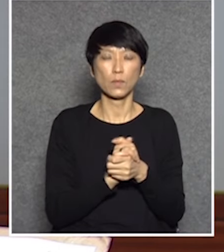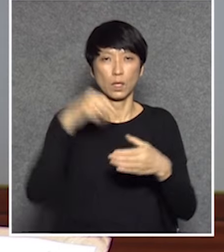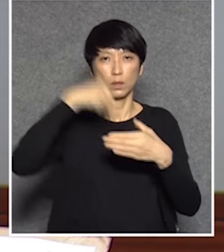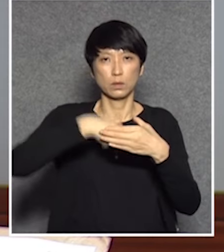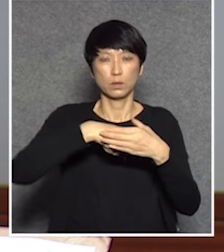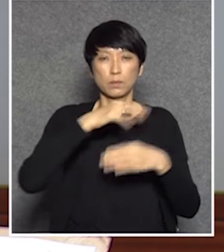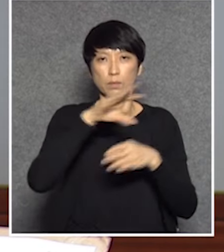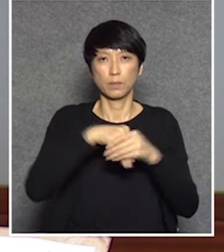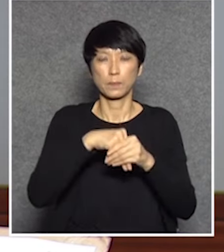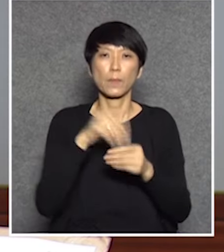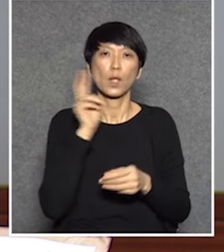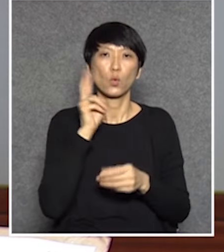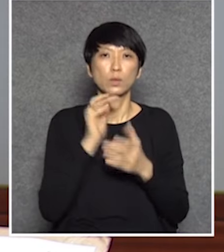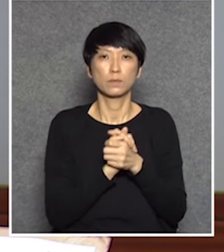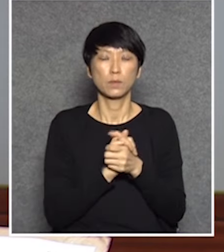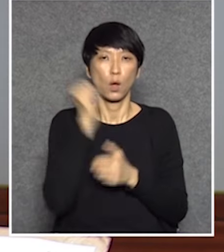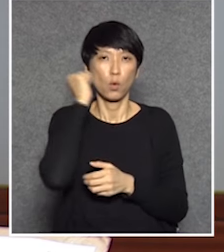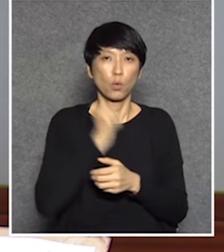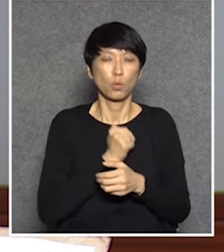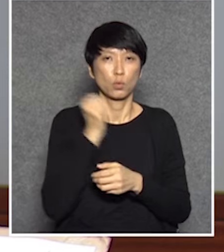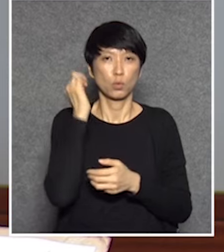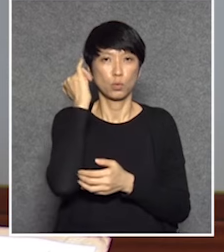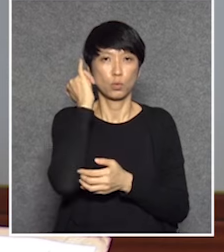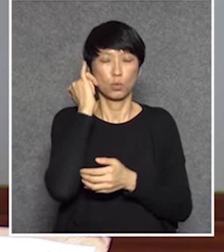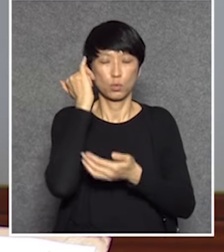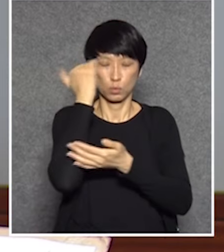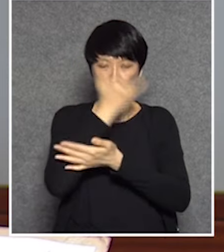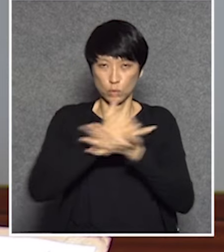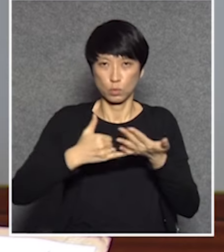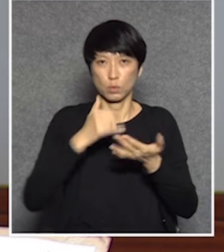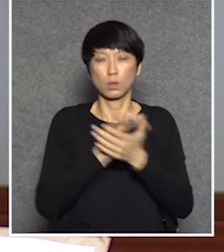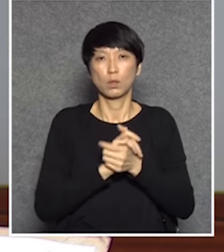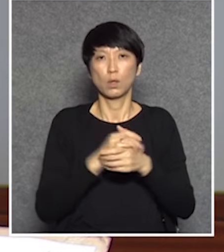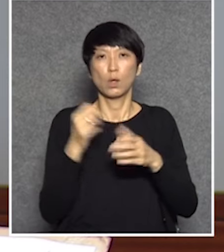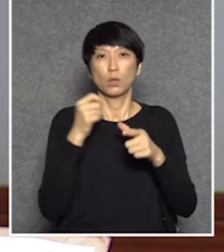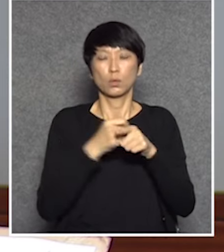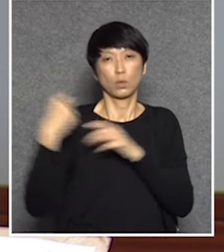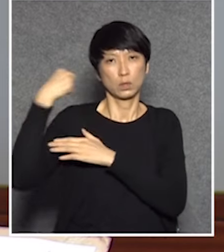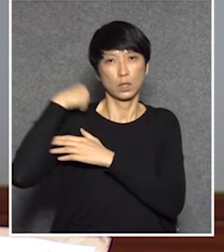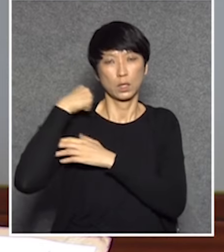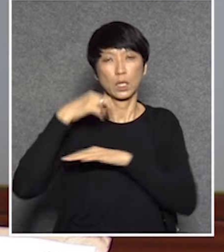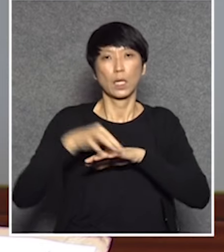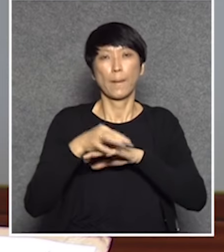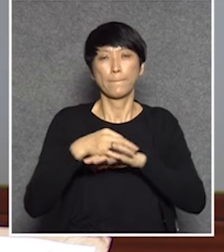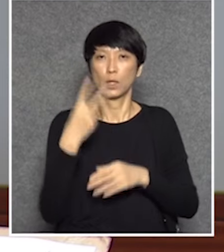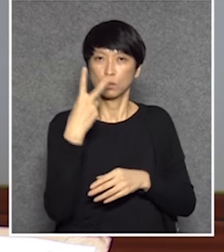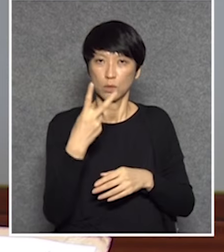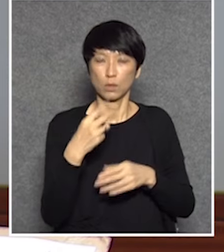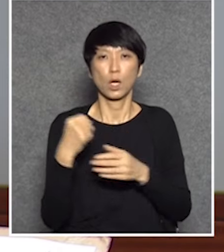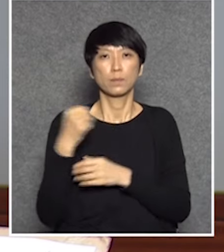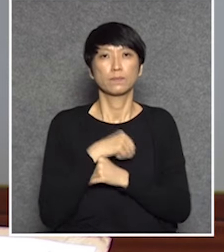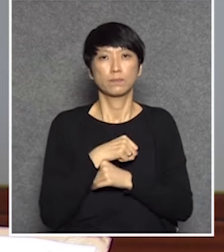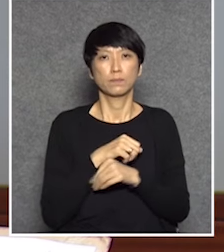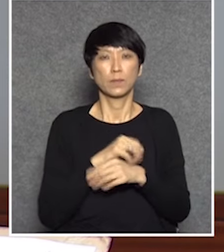包括一件類似老年退休金計劃的上衣和一條中央公積金的西褲，即是兩樣東西啦。但